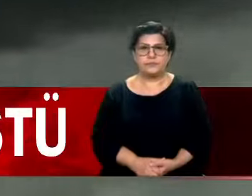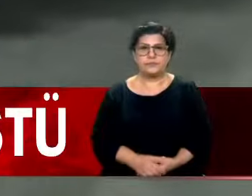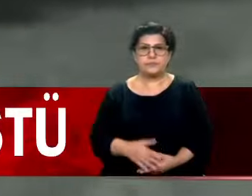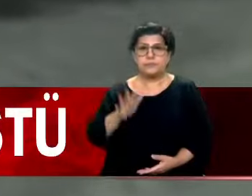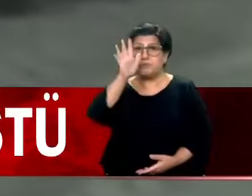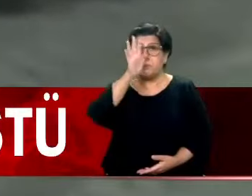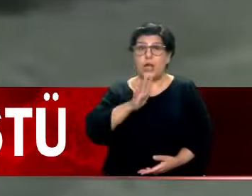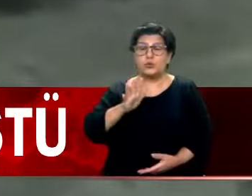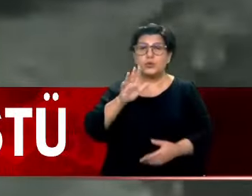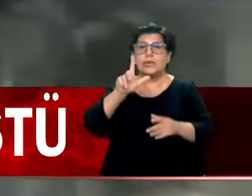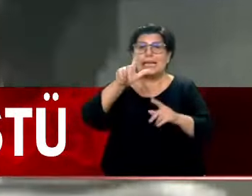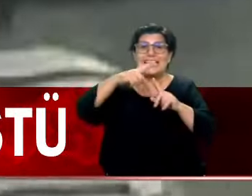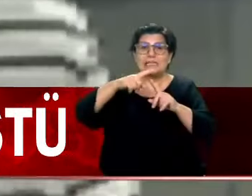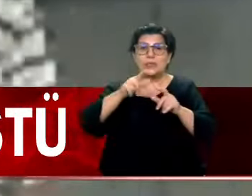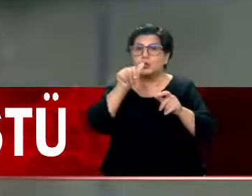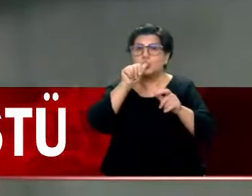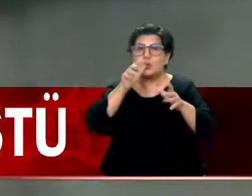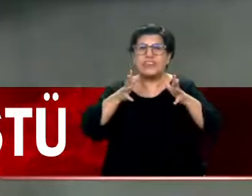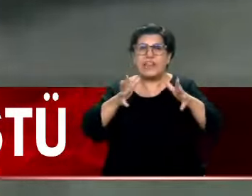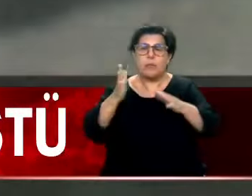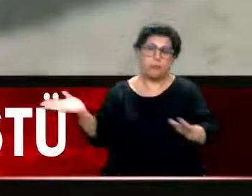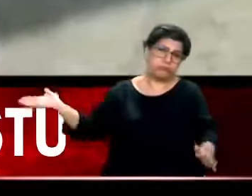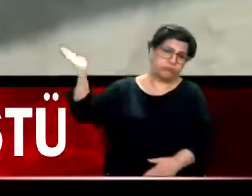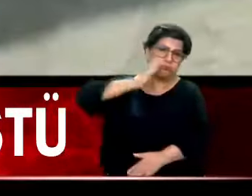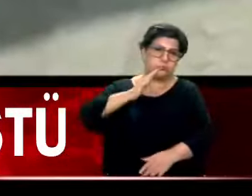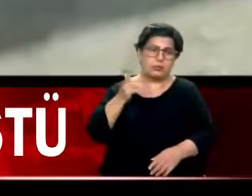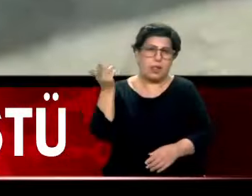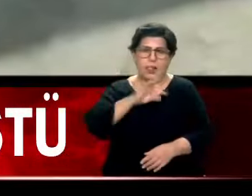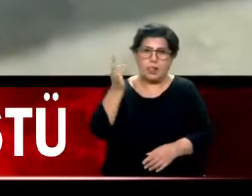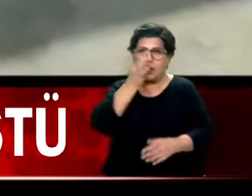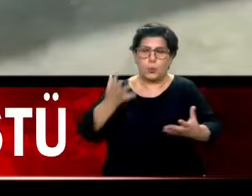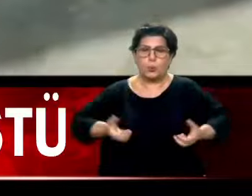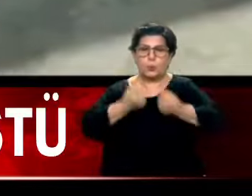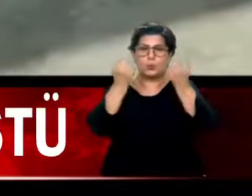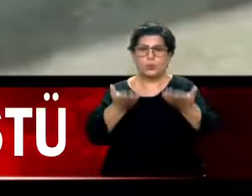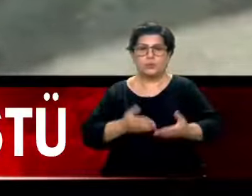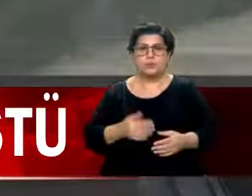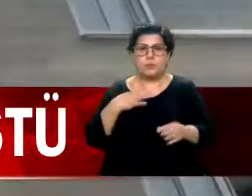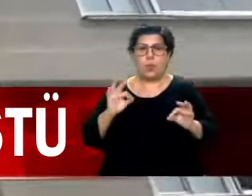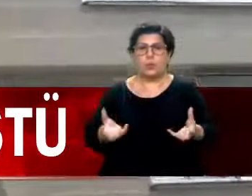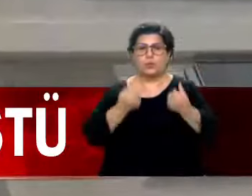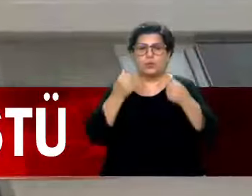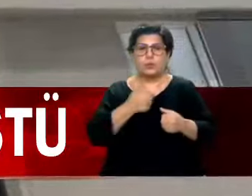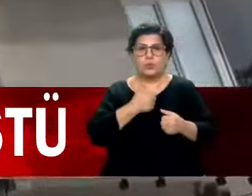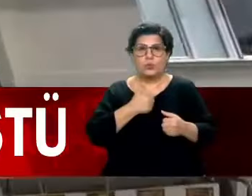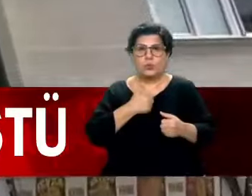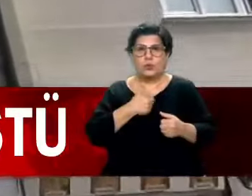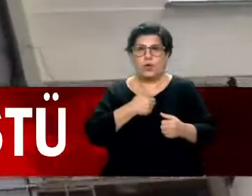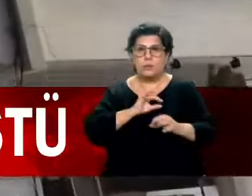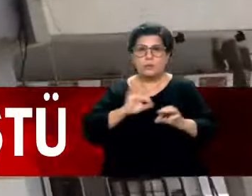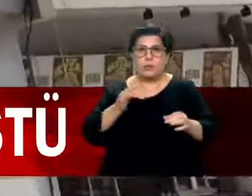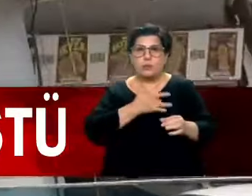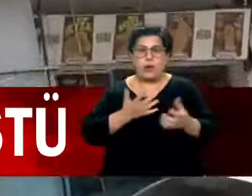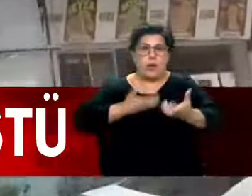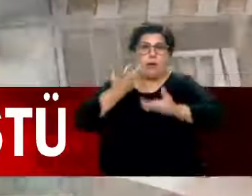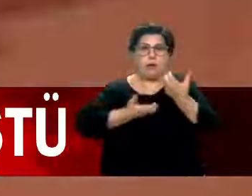Üzerine 500 litrelik su deposu düştü. Ölümün kıyısından döndü. Direkt ölebilirdim. Verdiğimiz sadakamız vardı yani, böyle kurtulduk. Yürekleri ağza getiren anlar